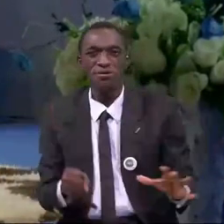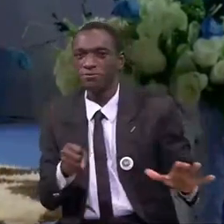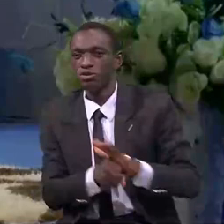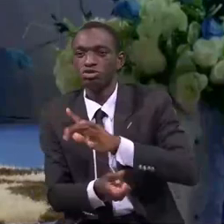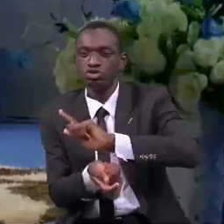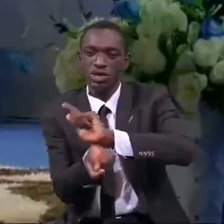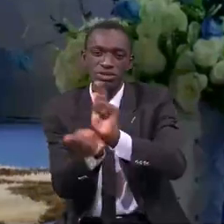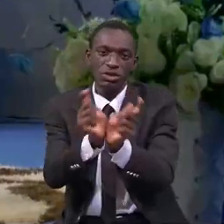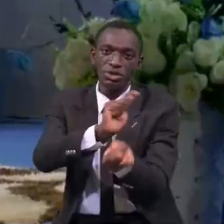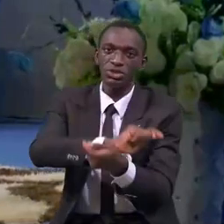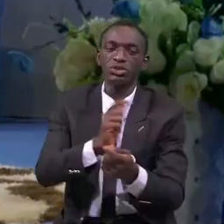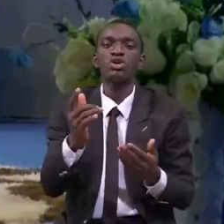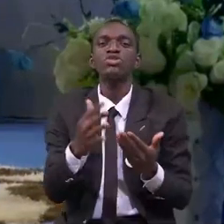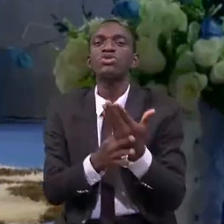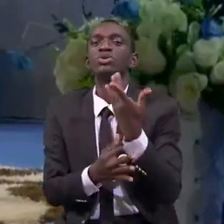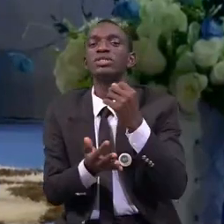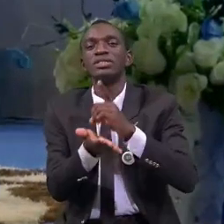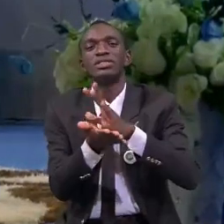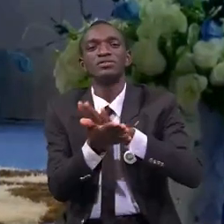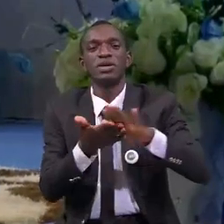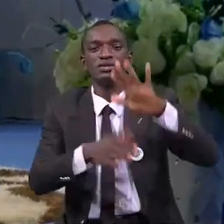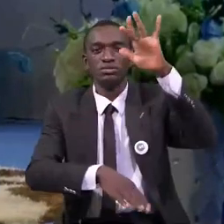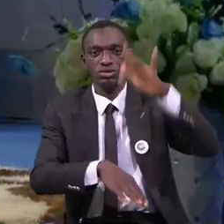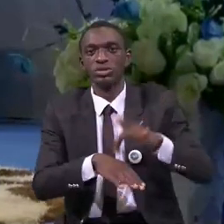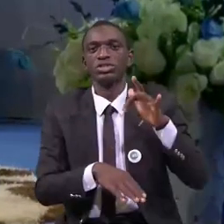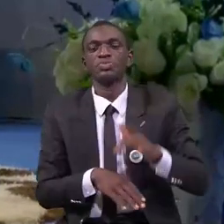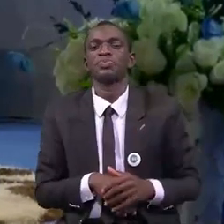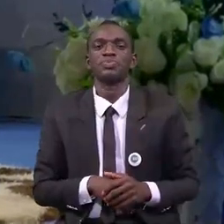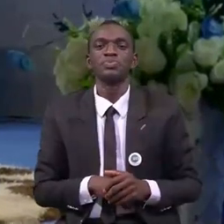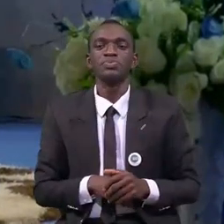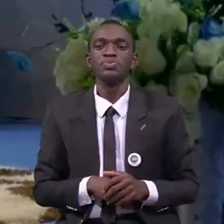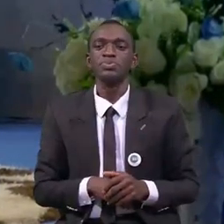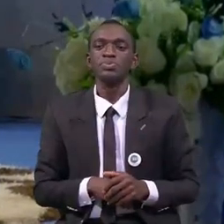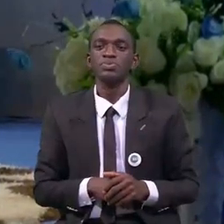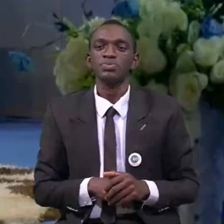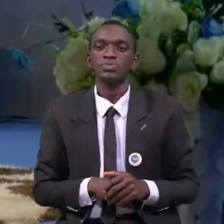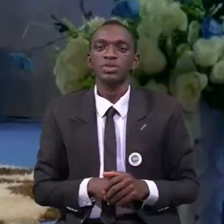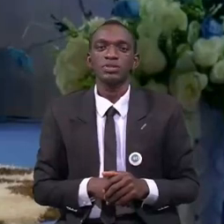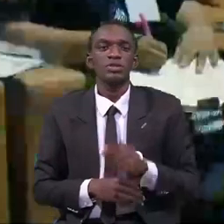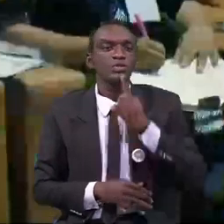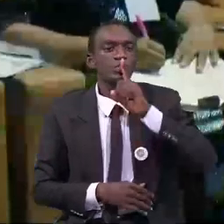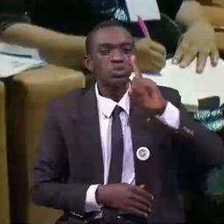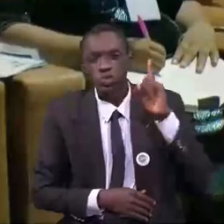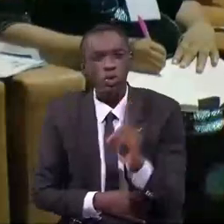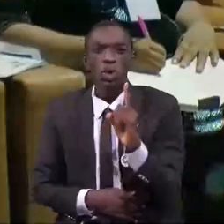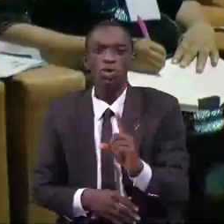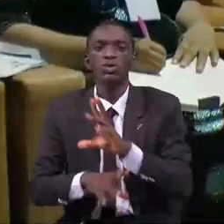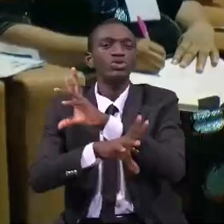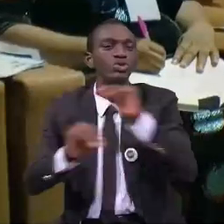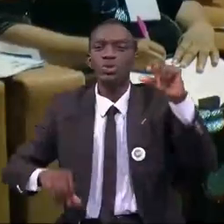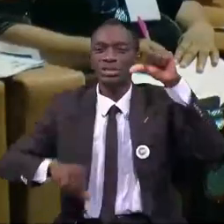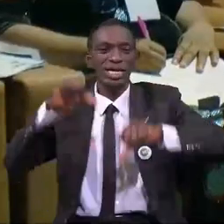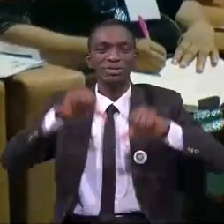message Enie le message intitulé la transformation puissante garantie par la touche divine